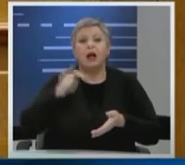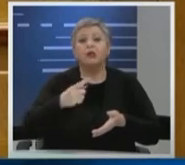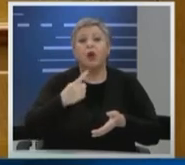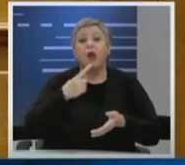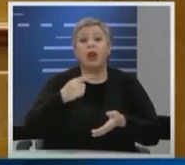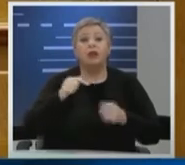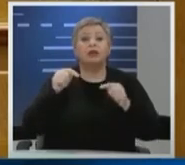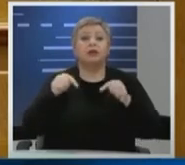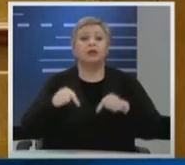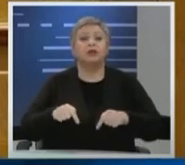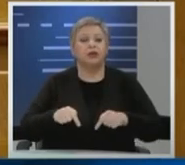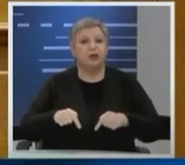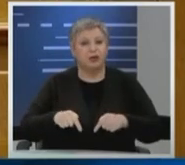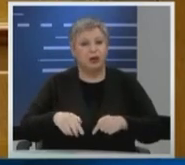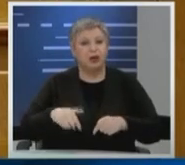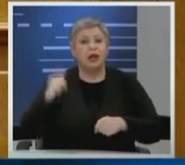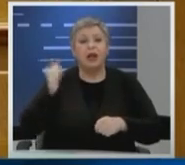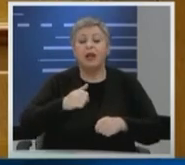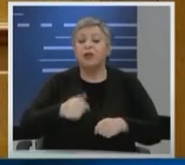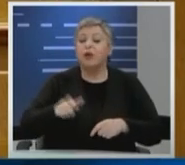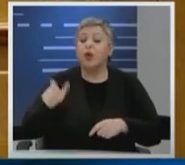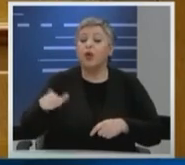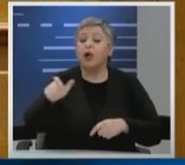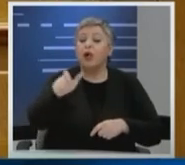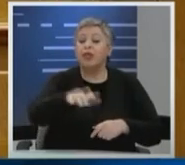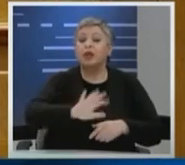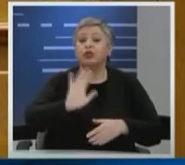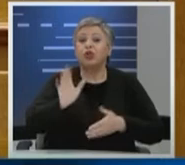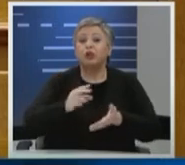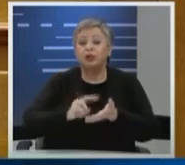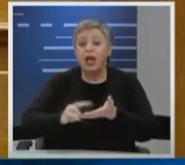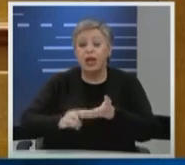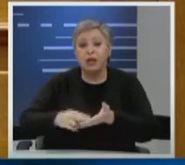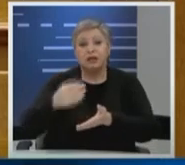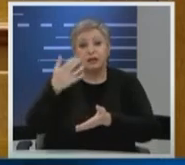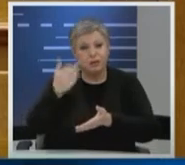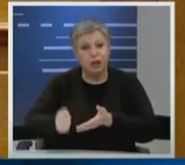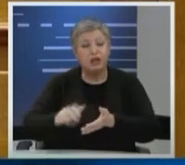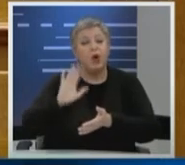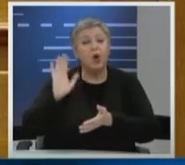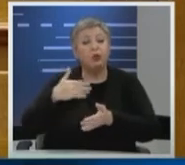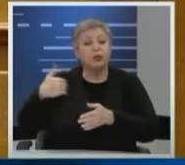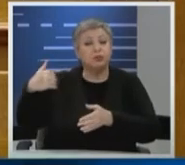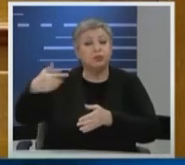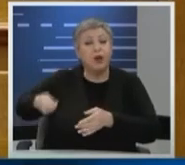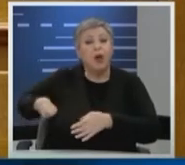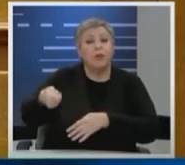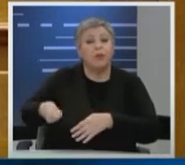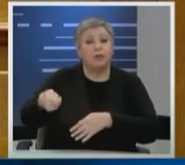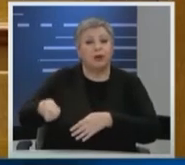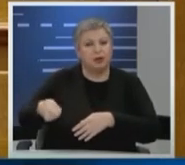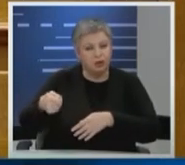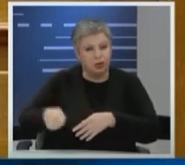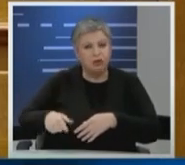χαρακτήρα, κάνοντας την ασφάλιση ατομική ευθύνη. Για να υποχρεώνεται ο εργαζόμενος